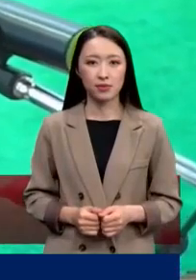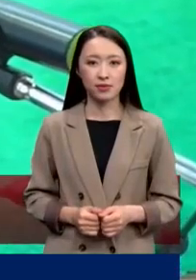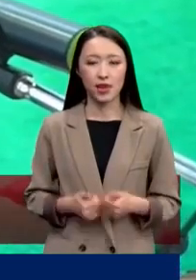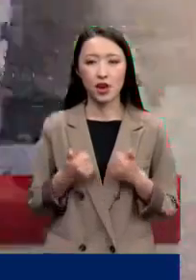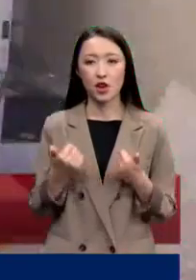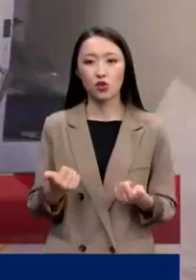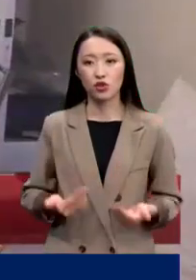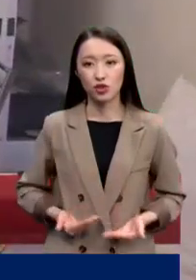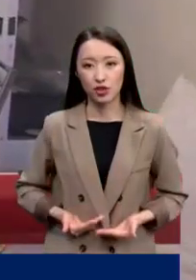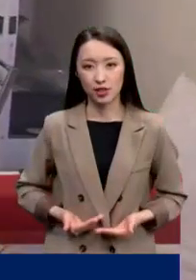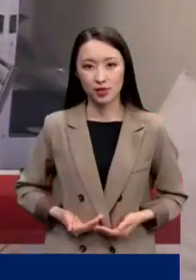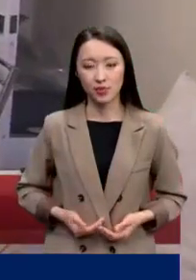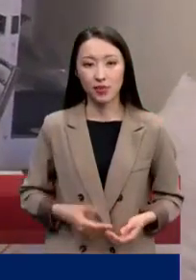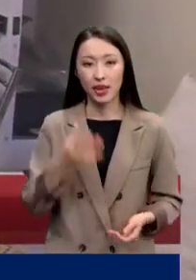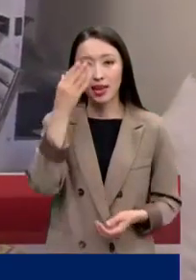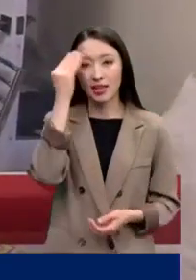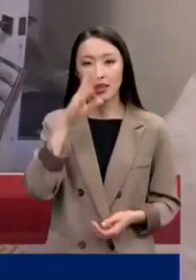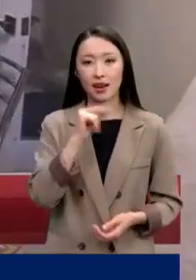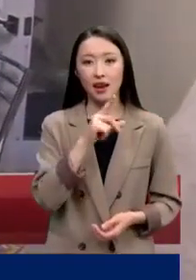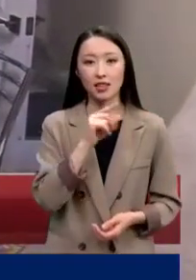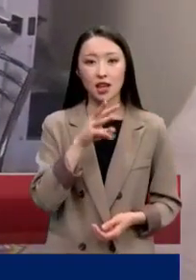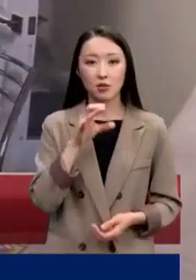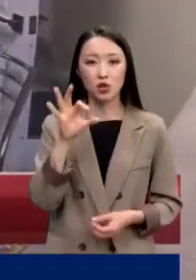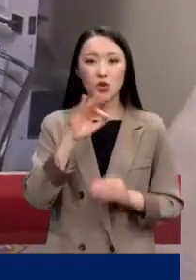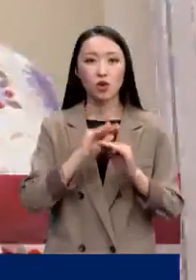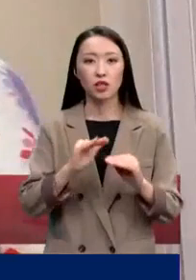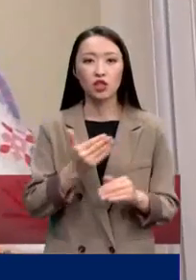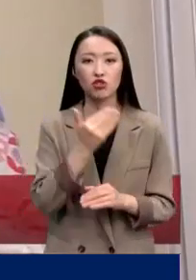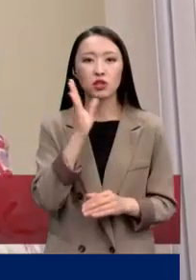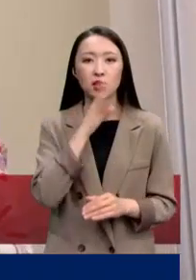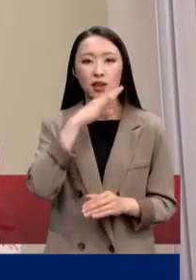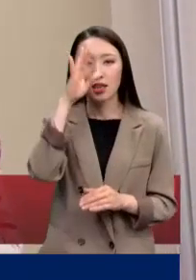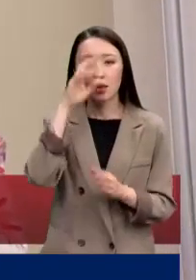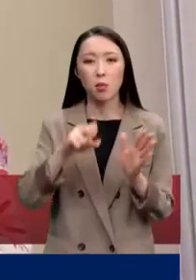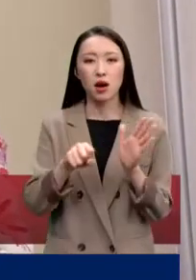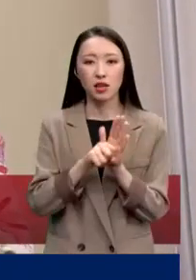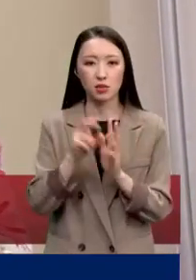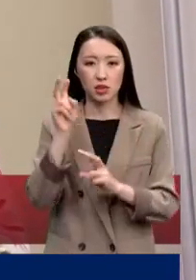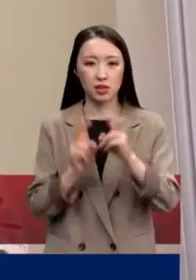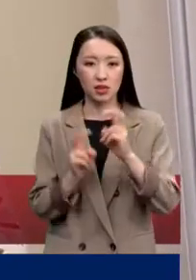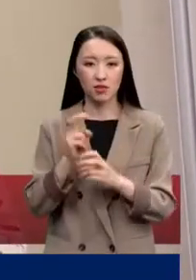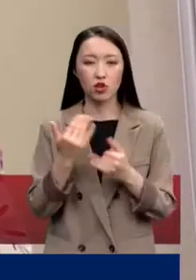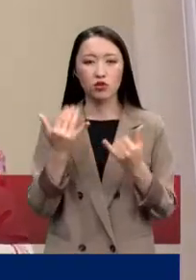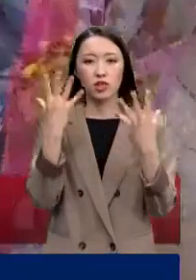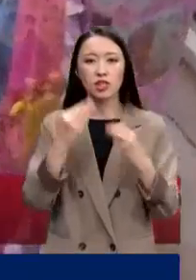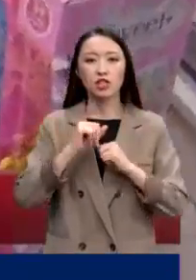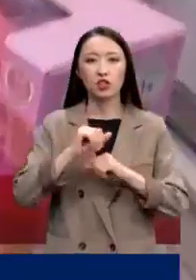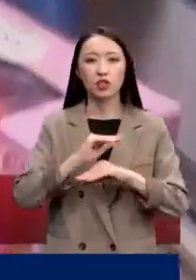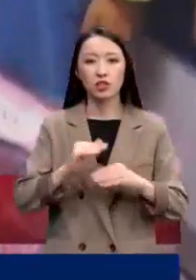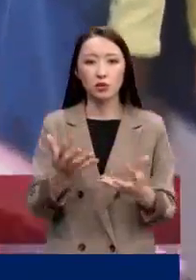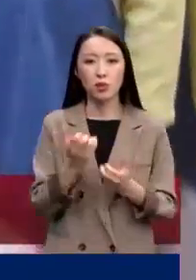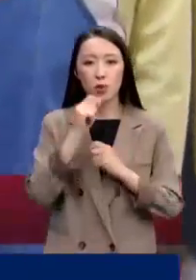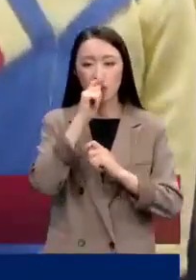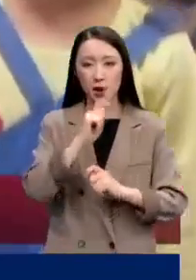хорошей жизни. Впрочем, не забыли в Казахмысе и о детях, чьи родители погибли на производстве. Сегодня, в День защиты детей, они получили